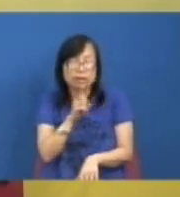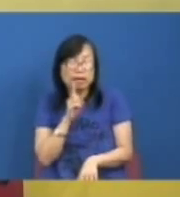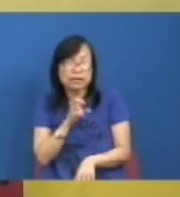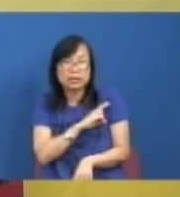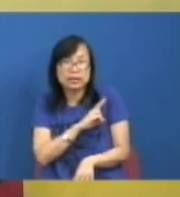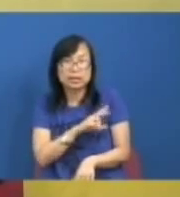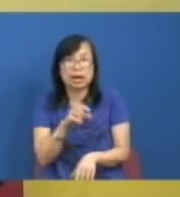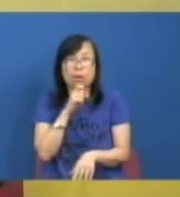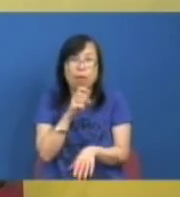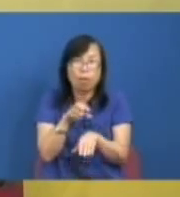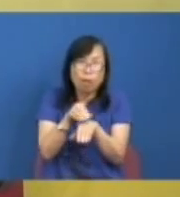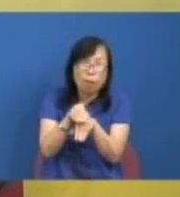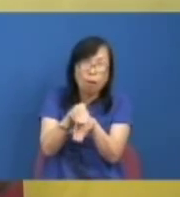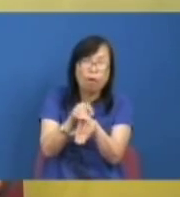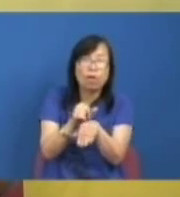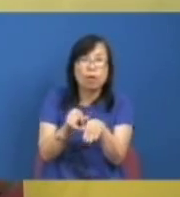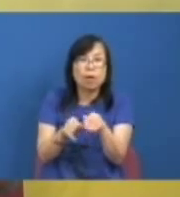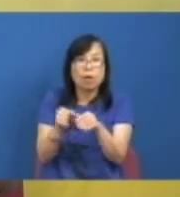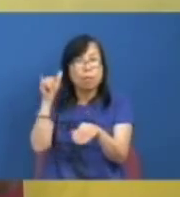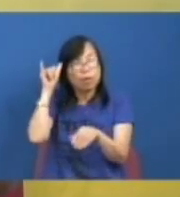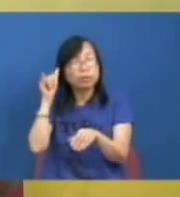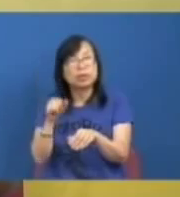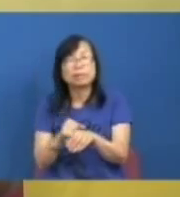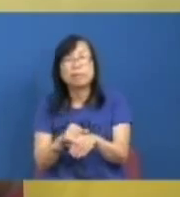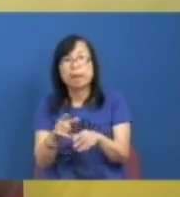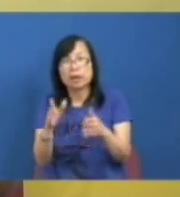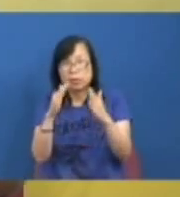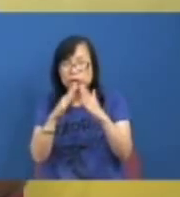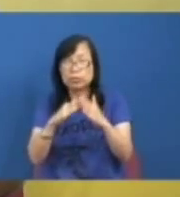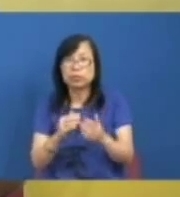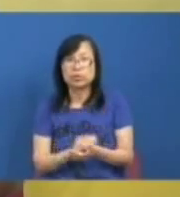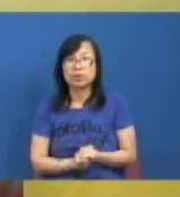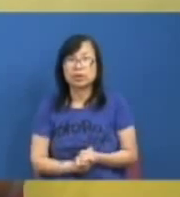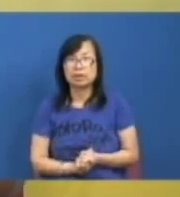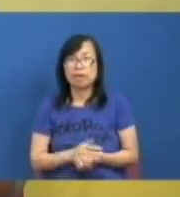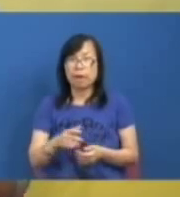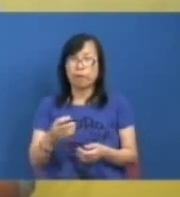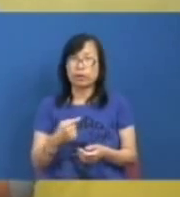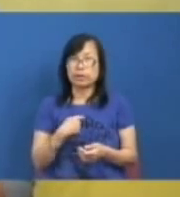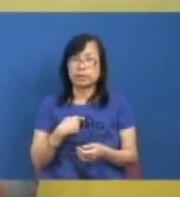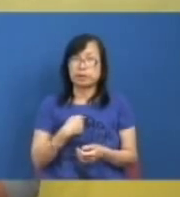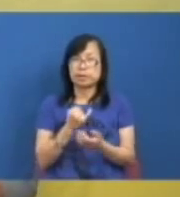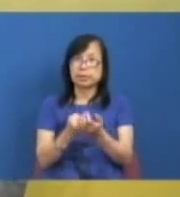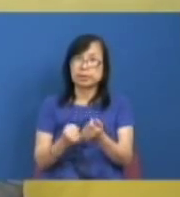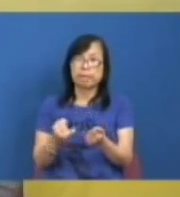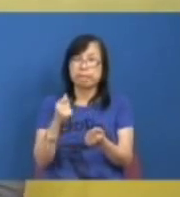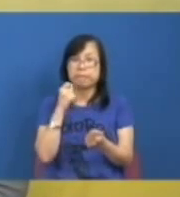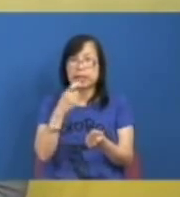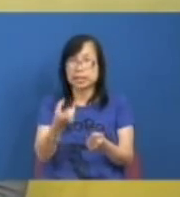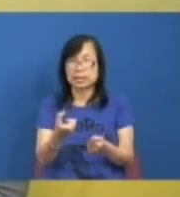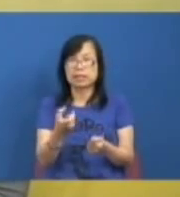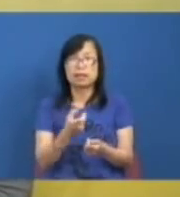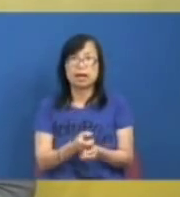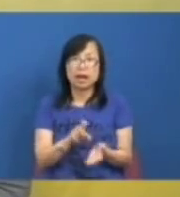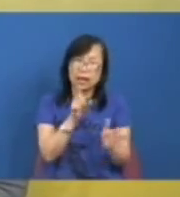個有殼嘅地方咧，一個居住嘅地方咧，其實大家都即係花咗一生嘅好多即係金錢啦，同